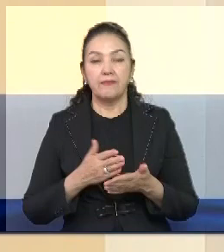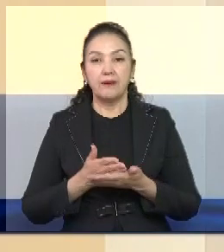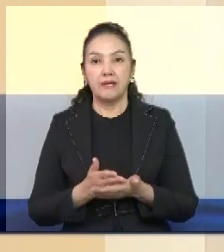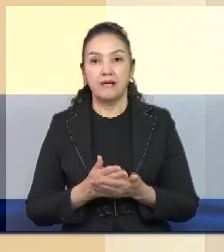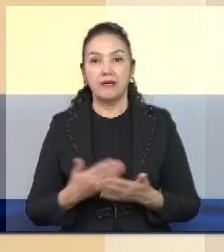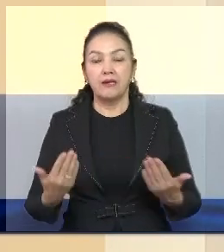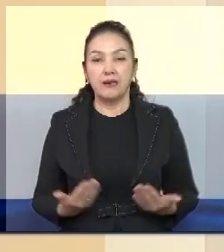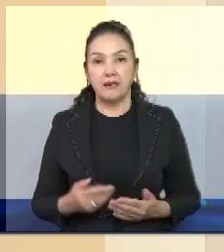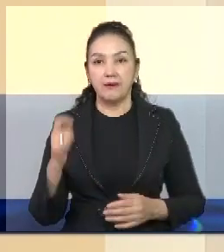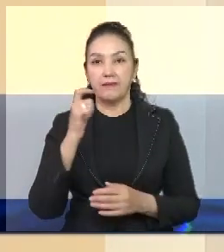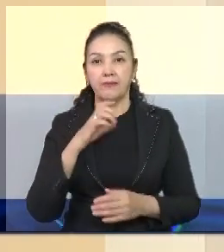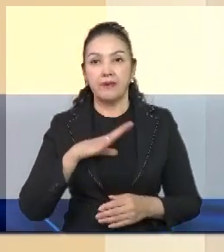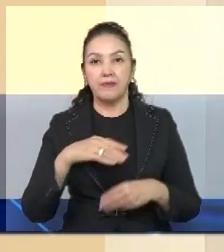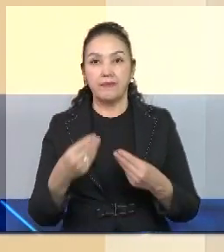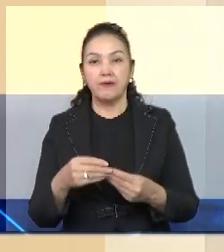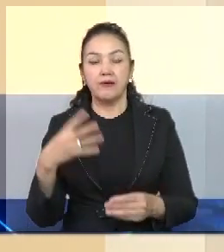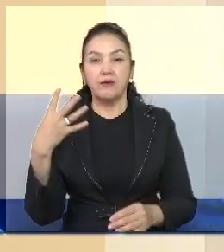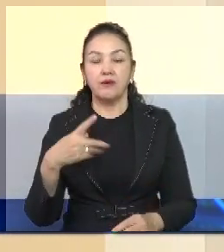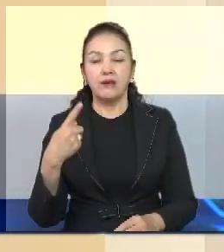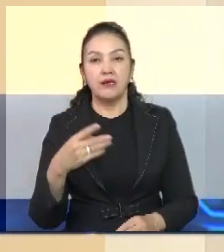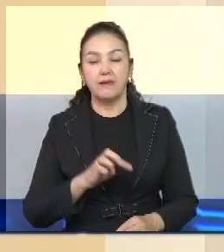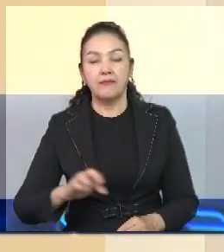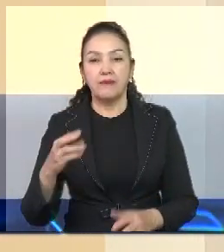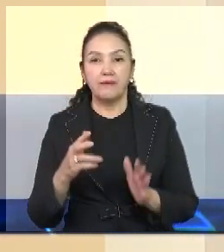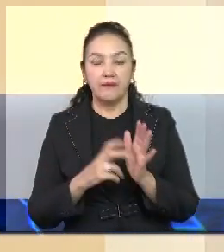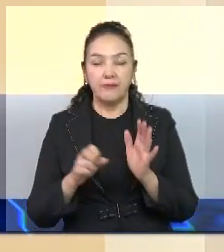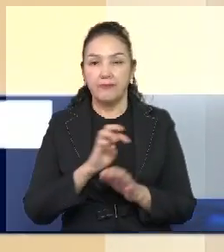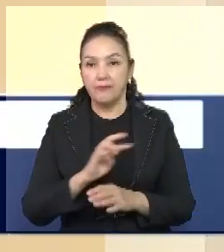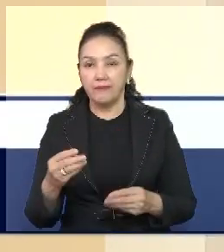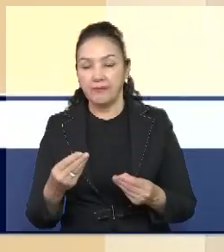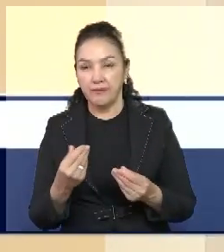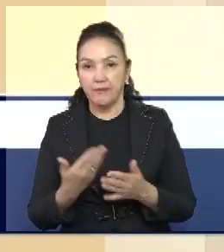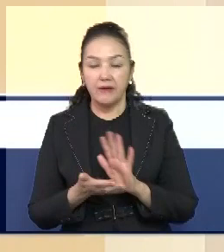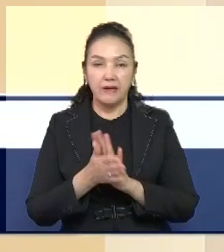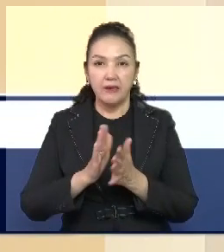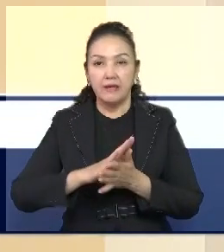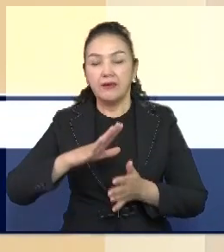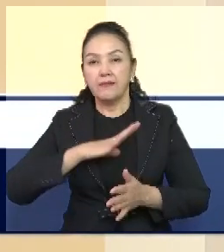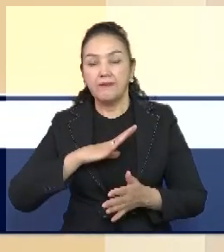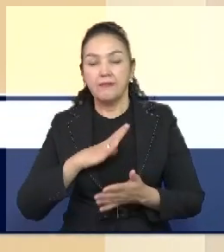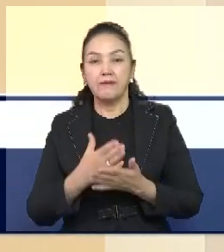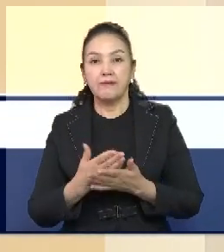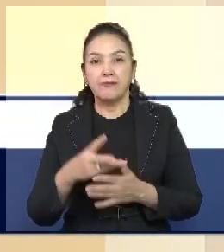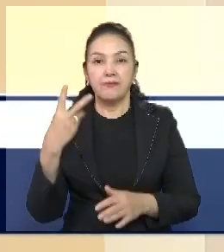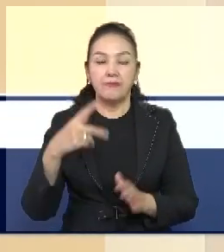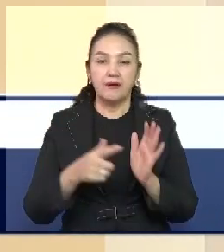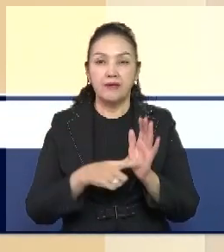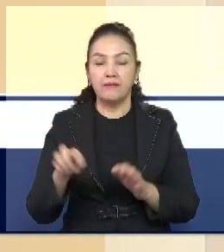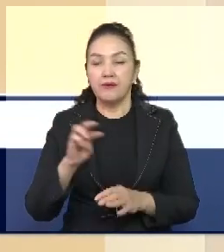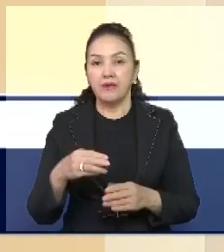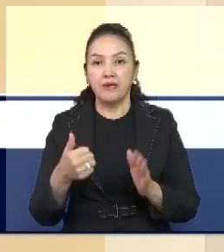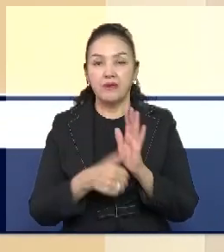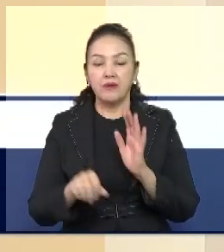линии жилищно-коммунального хозяйства было выделено 41 млрд 800 млн тенге договоры были заключены на 27